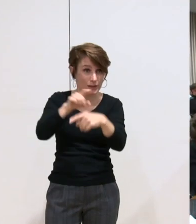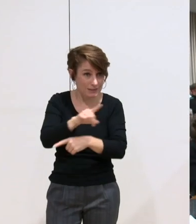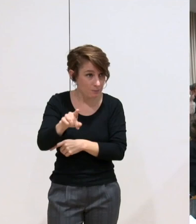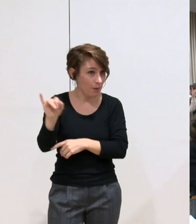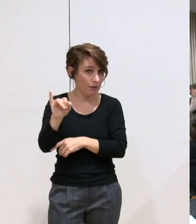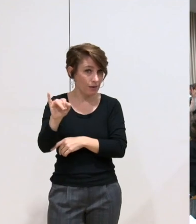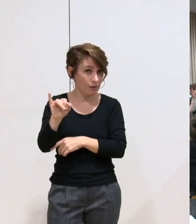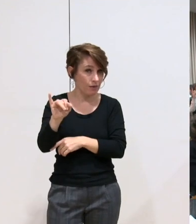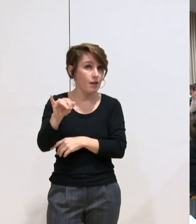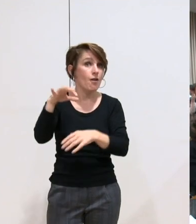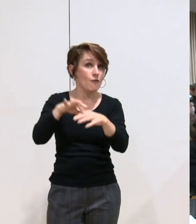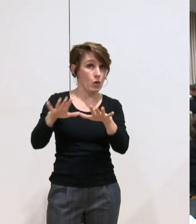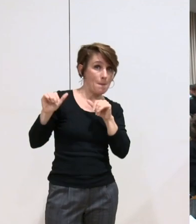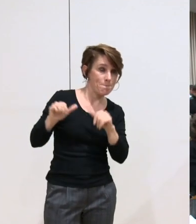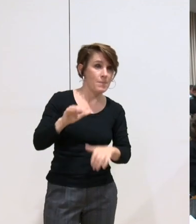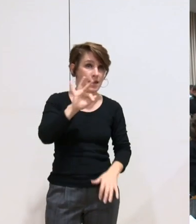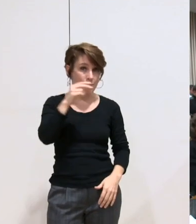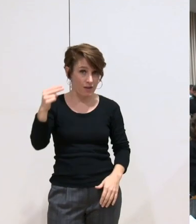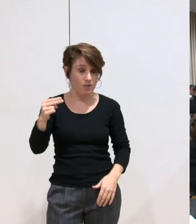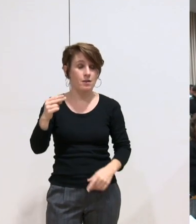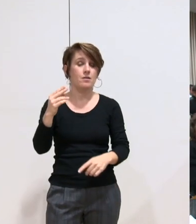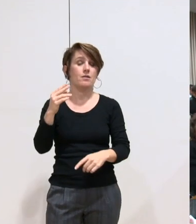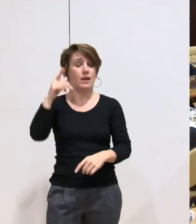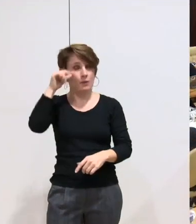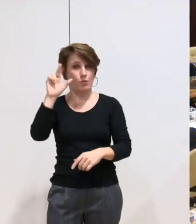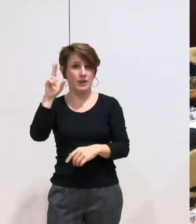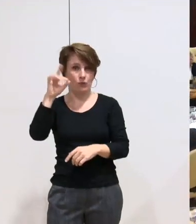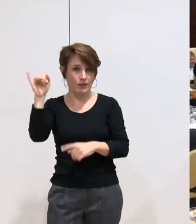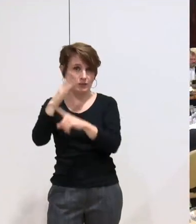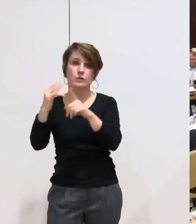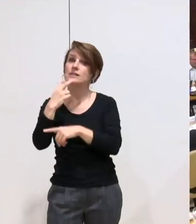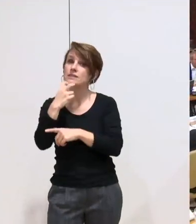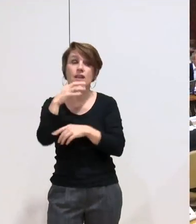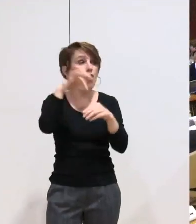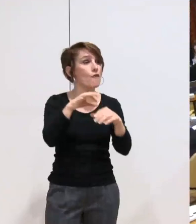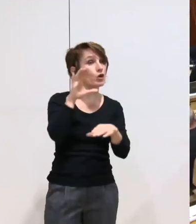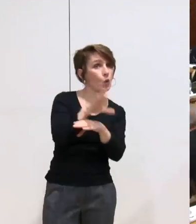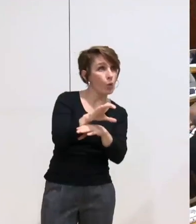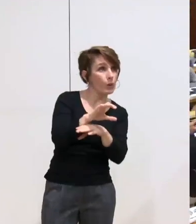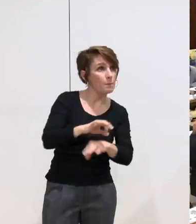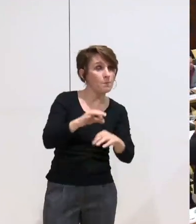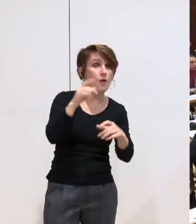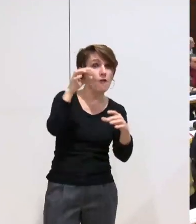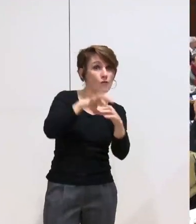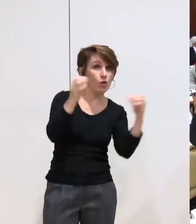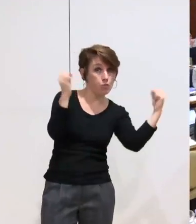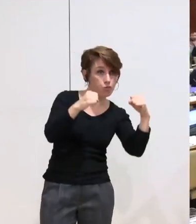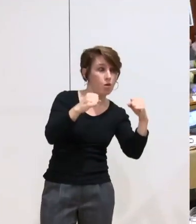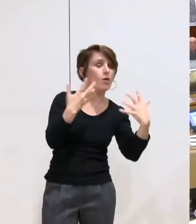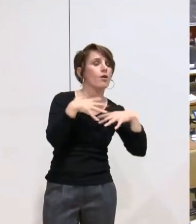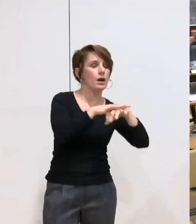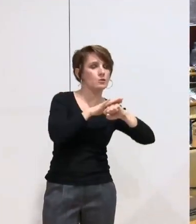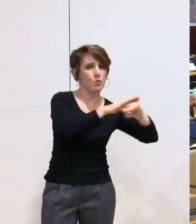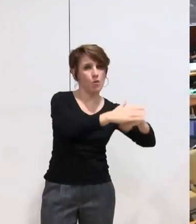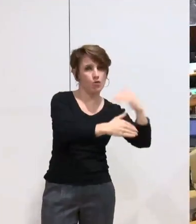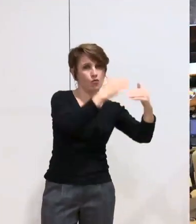s'abstient? Républicains, UDI, Société civile, Front national. Qui vote contre? Qui vote pour? Rassemblement de gauche